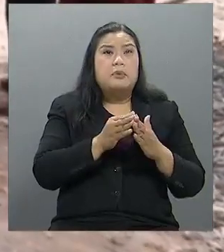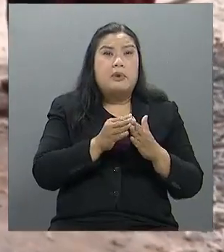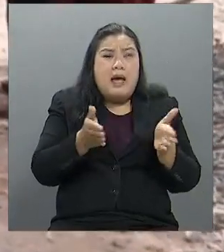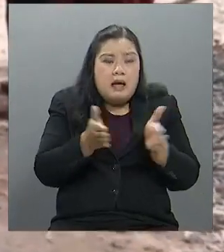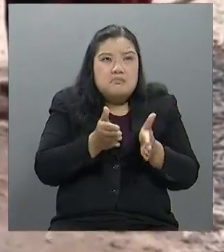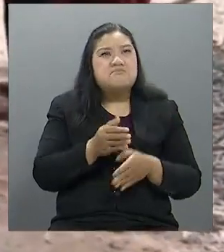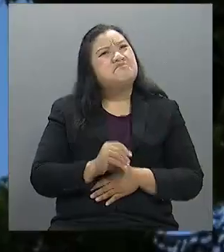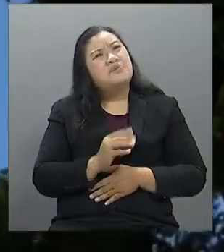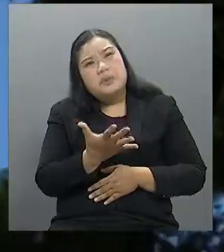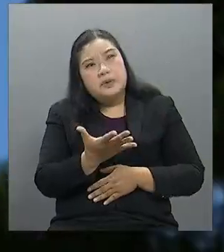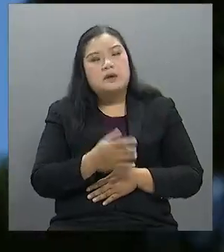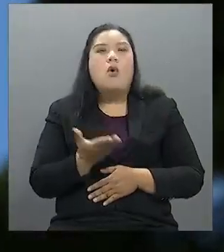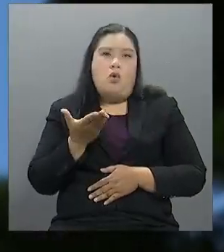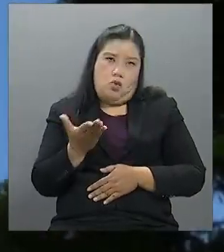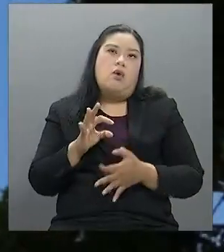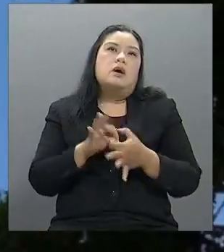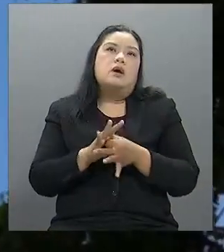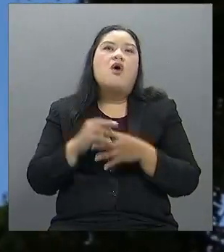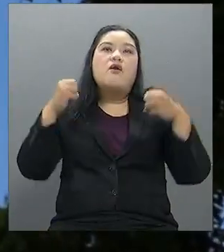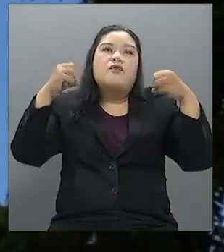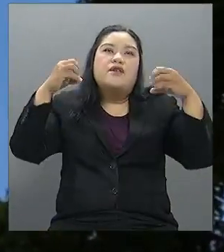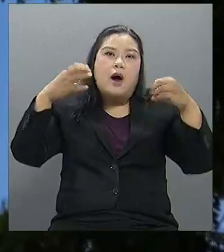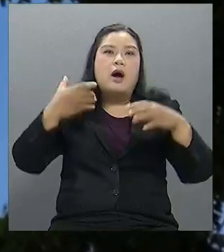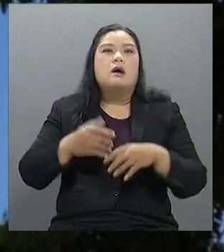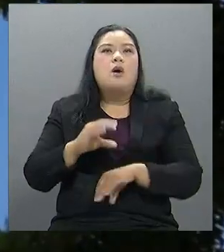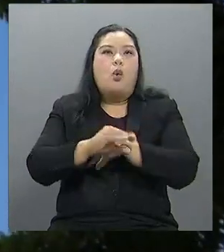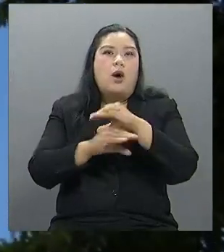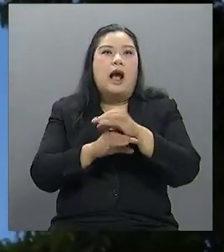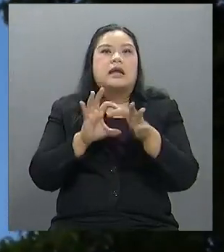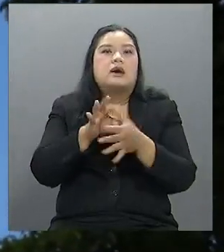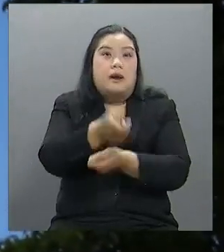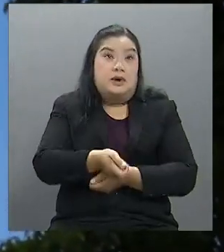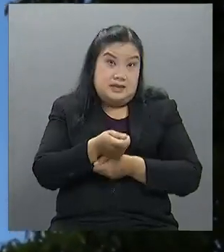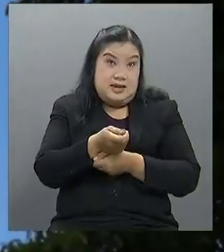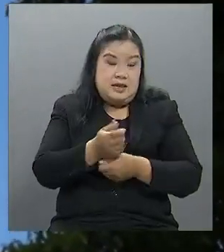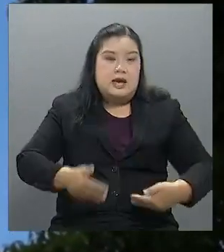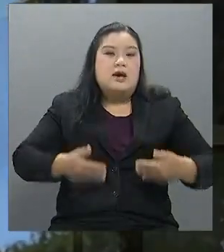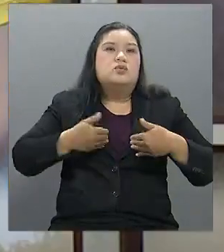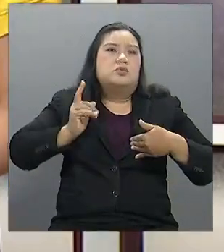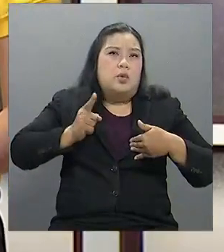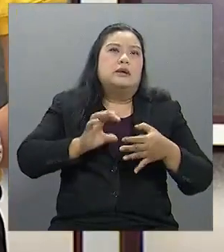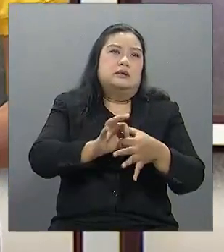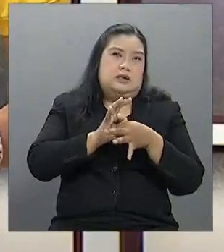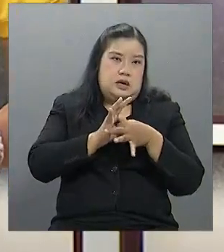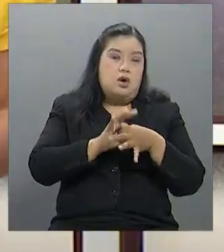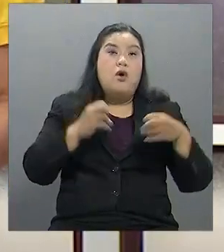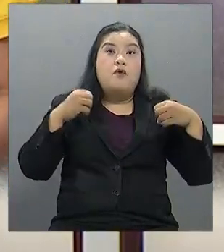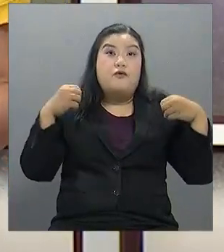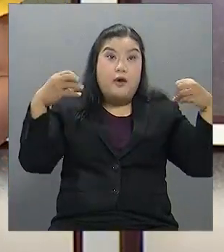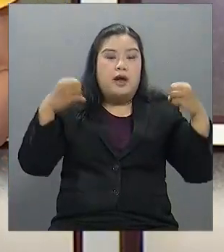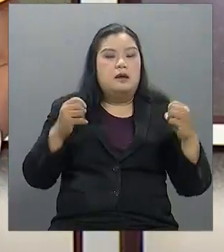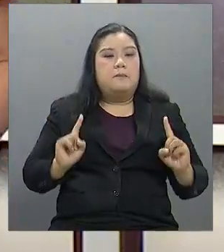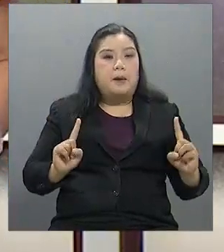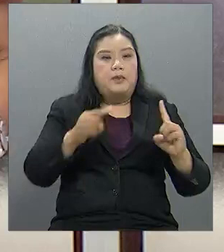ขอไฟฟ้าเพื่อการเกษตรค่ะเพราะว่ามันเป็นต้นทุนชีวิตมีไฟจะได้ดึงน้ำมาทำการเกษตรพอทำการเกษตร